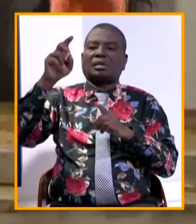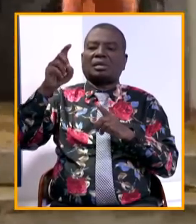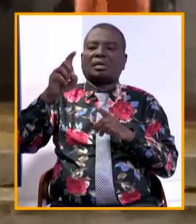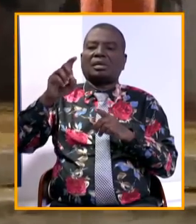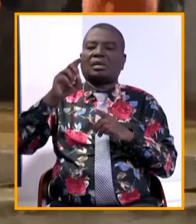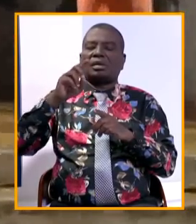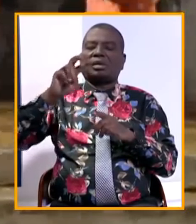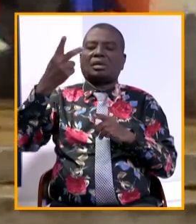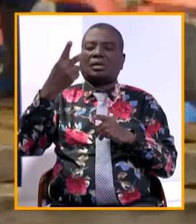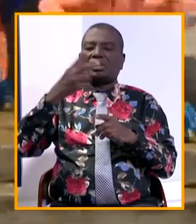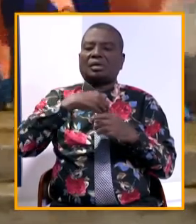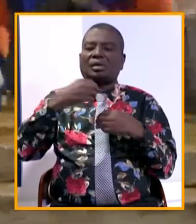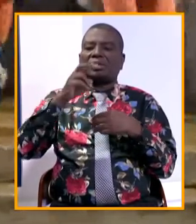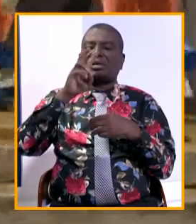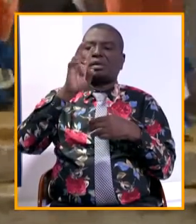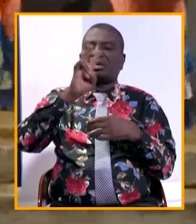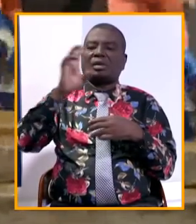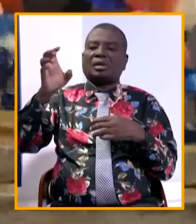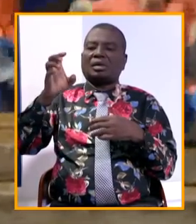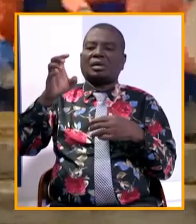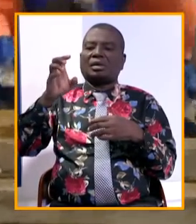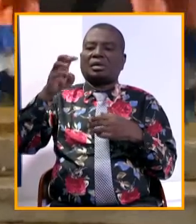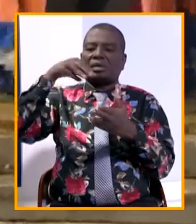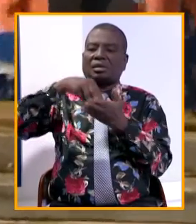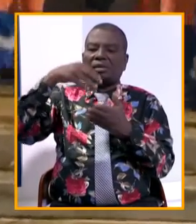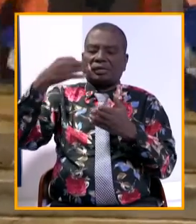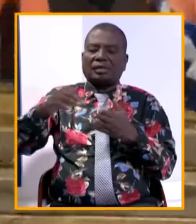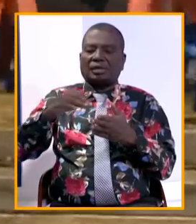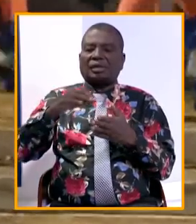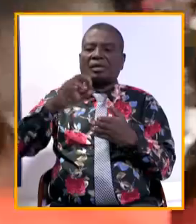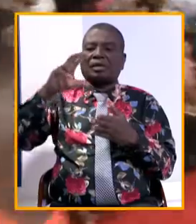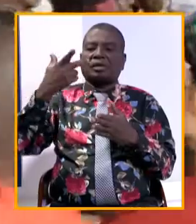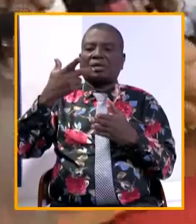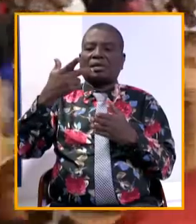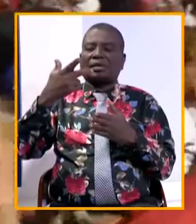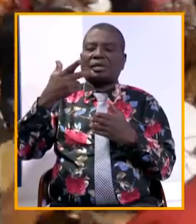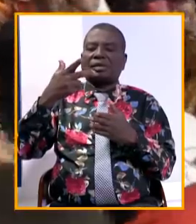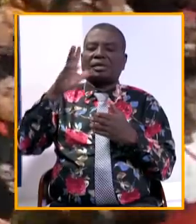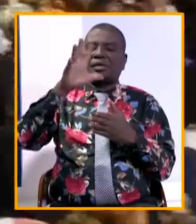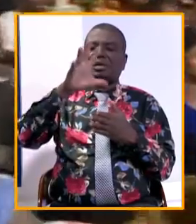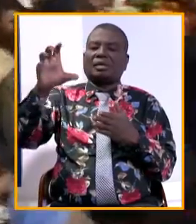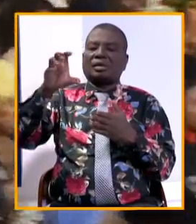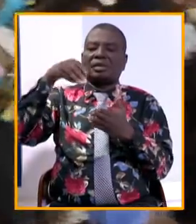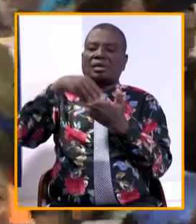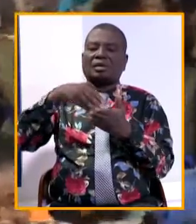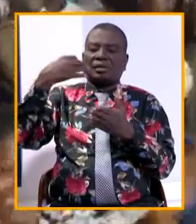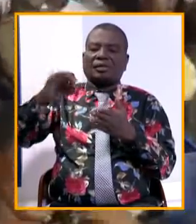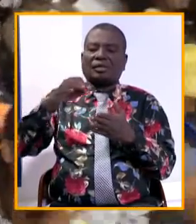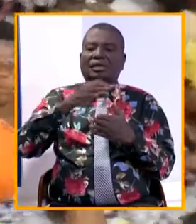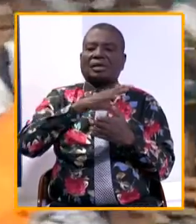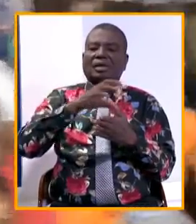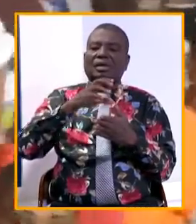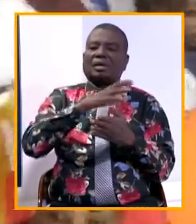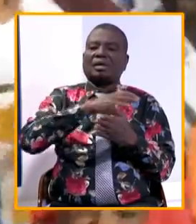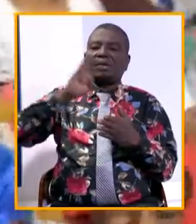CFA. Le troisième, le Royal Group d'Amanvi, 500 000 francs CFA. Et le quatrième est réparti avec une enveloppe